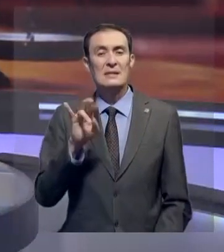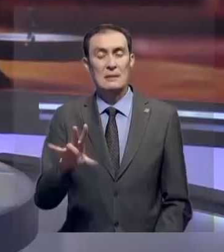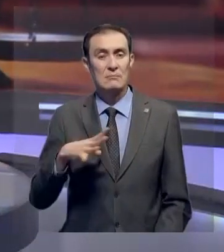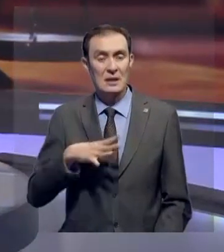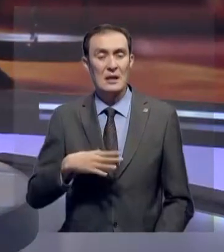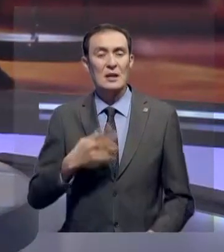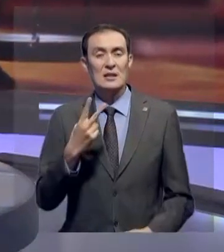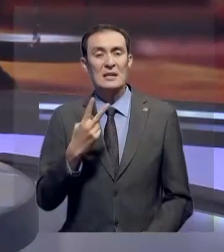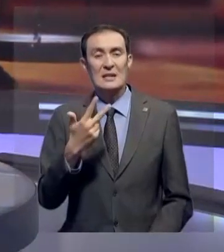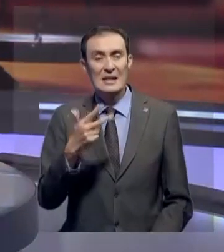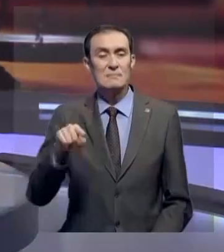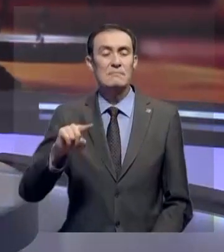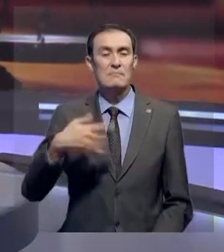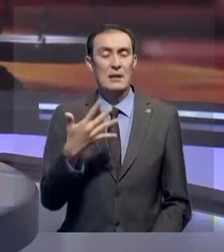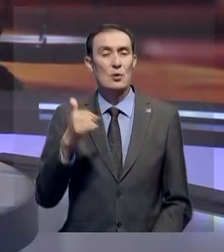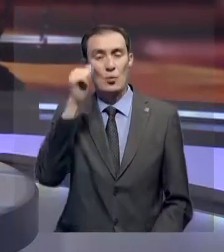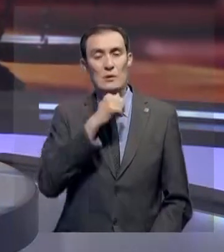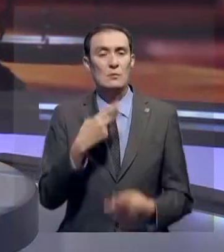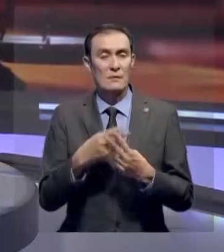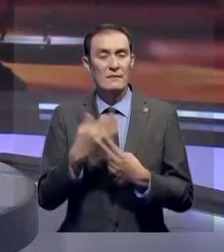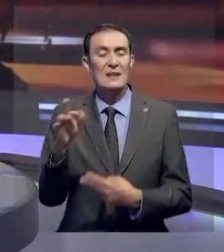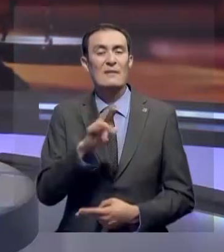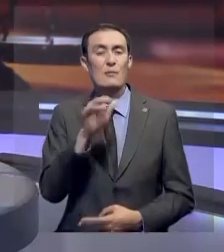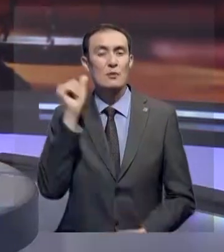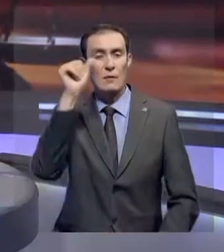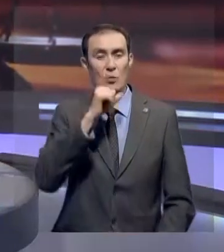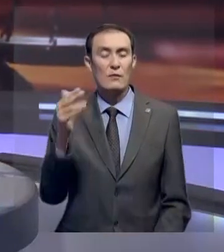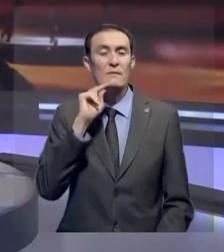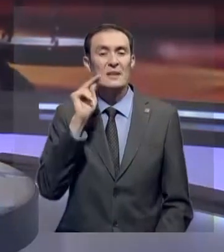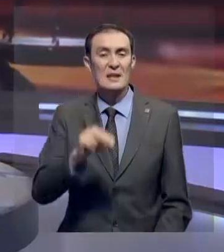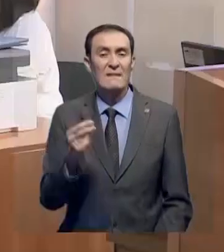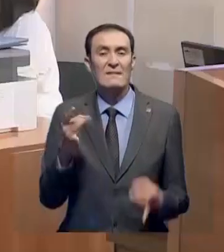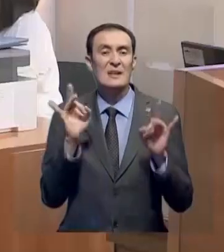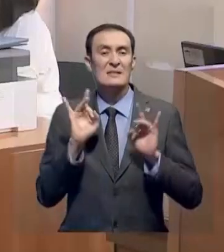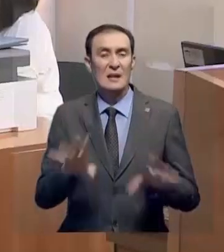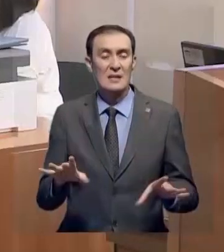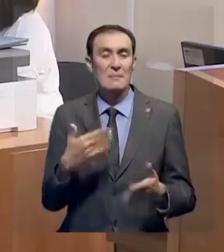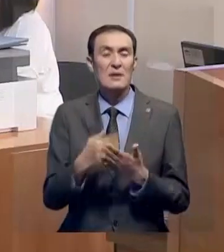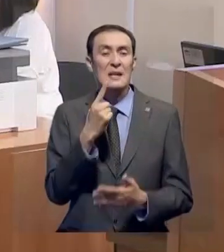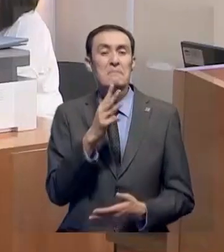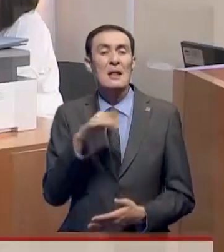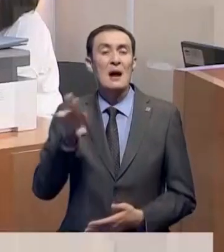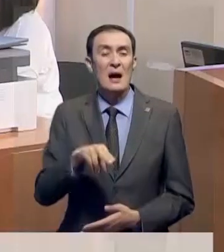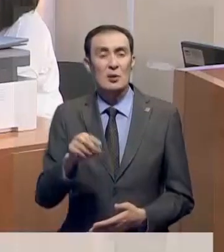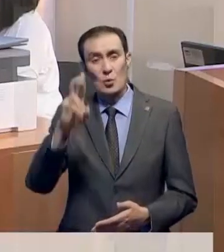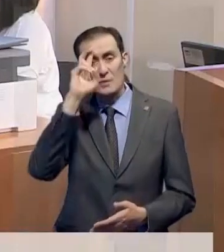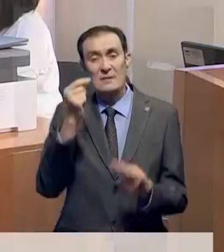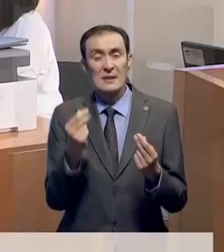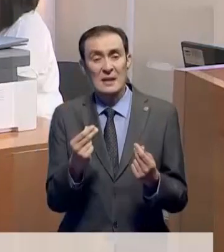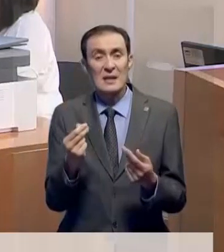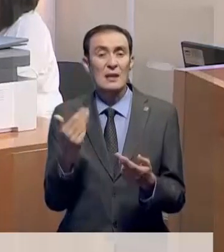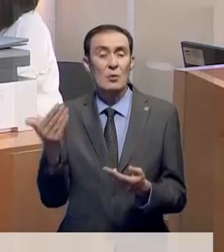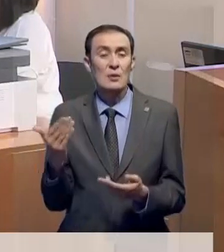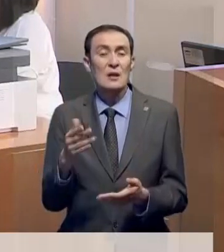приговорили к 3,5 годам заключения. Напомню, в январе прошлого года его обвинили в растрате почти миллиарда бюджетных тенге.